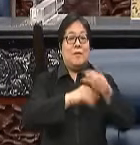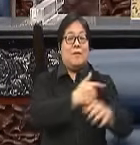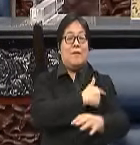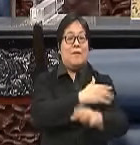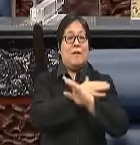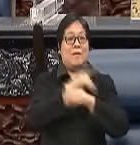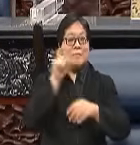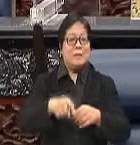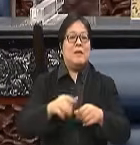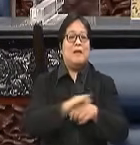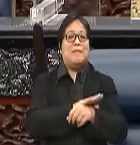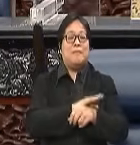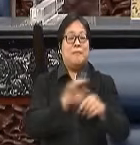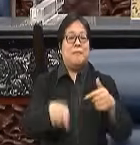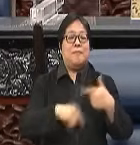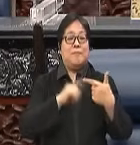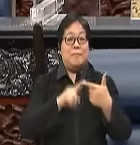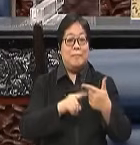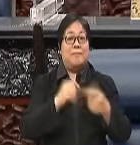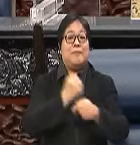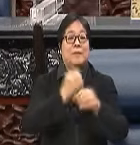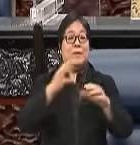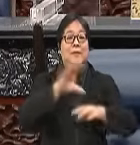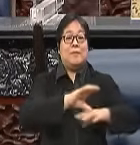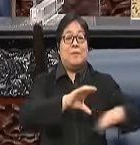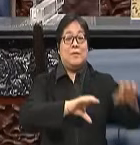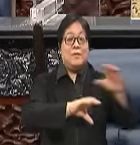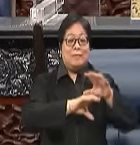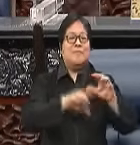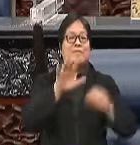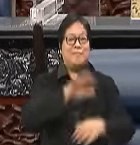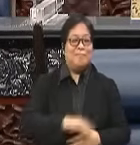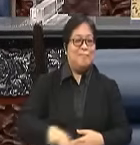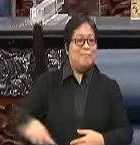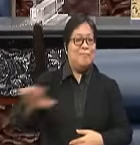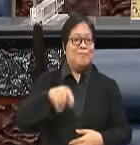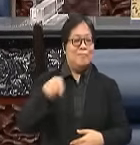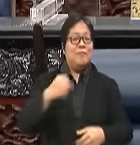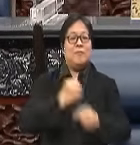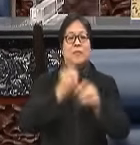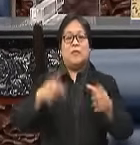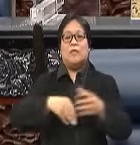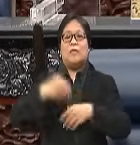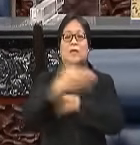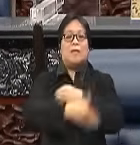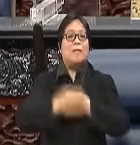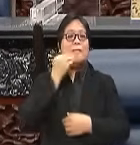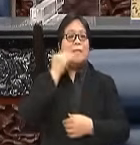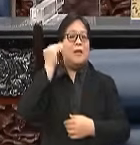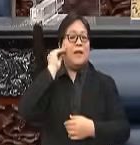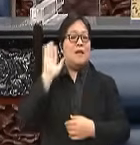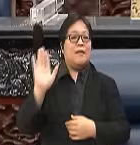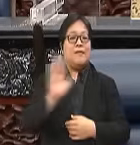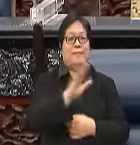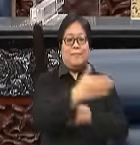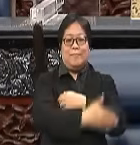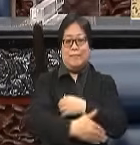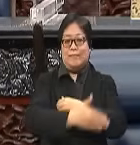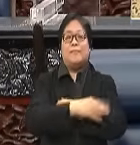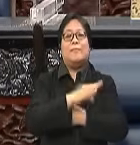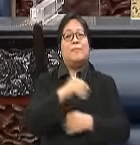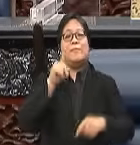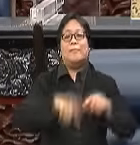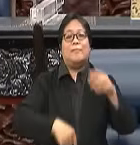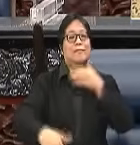destinasi lengkap dan yang kedua pekerja binaan yang kebanyakan terdiri daripada pekerja asing pulang ke negara asal dan